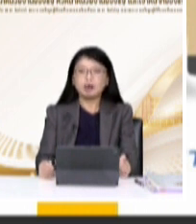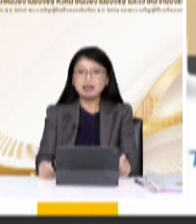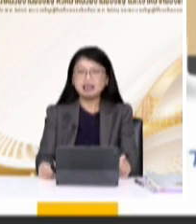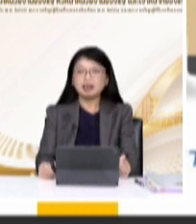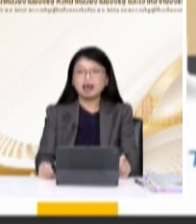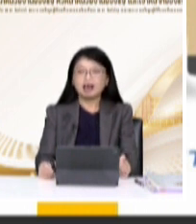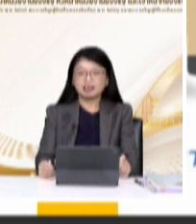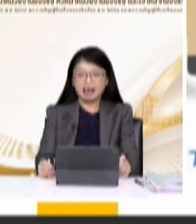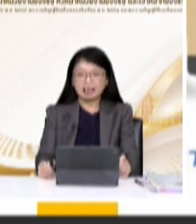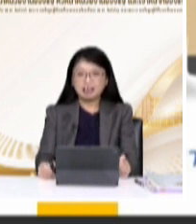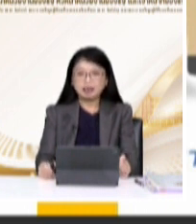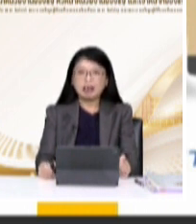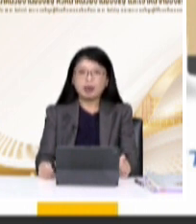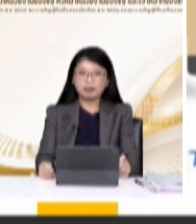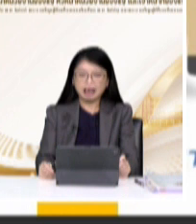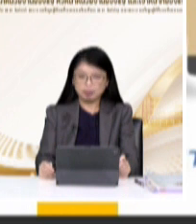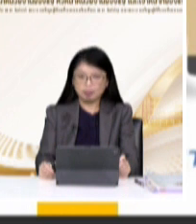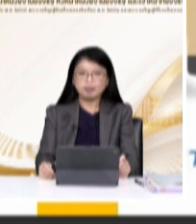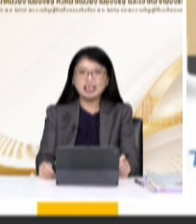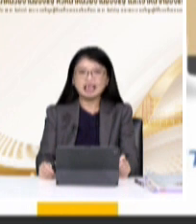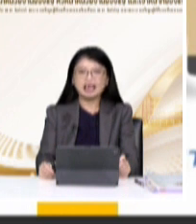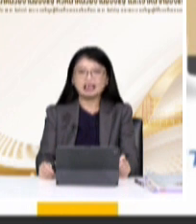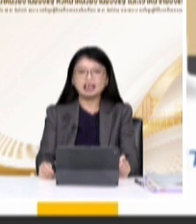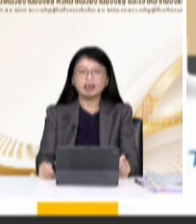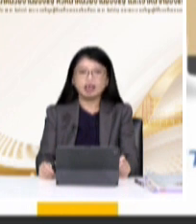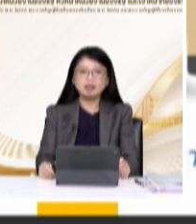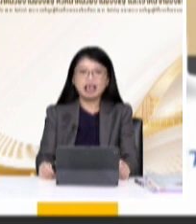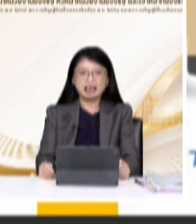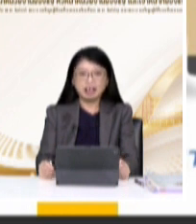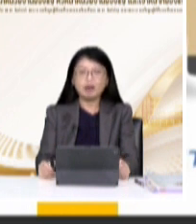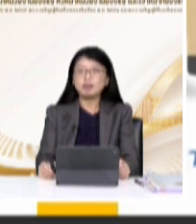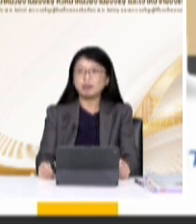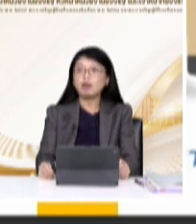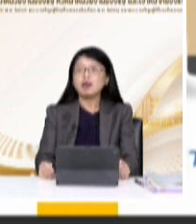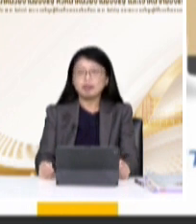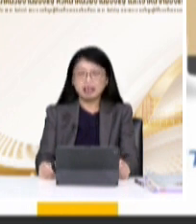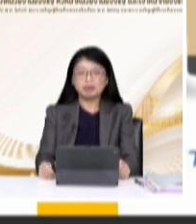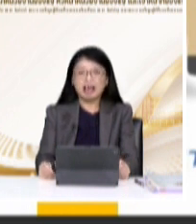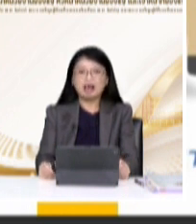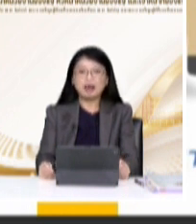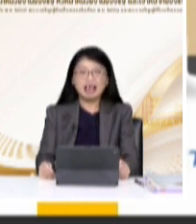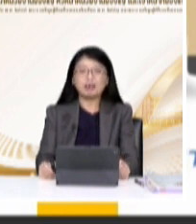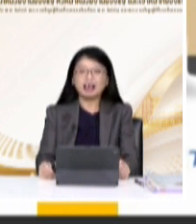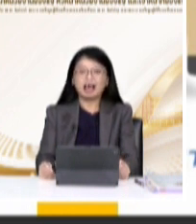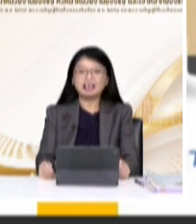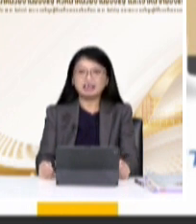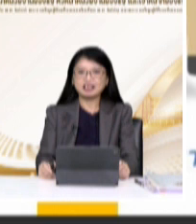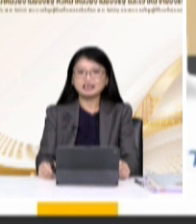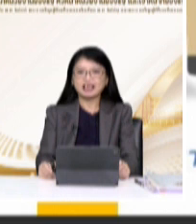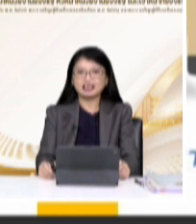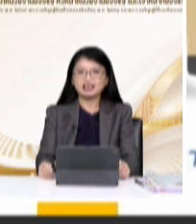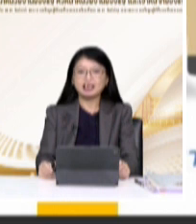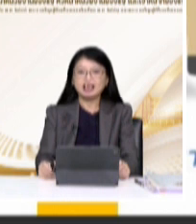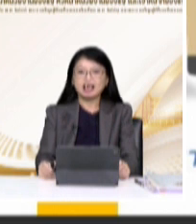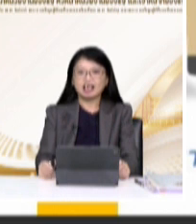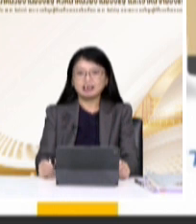ะก็มีทางคณะกรรมการว่าด้วยการปรับเป็นวินัยเองเนี่ยก็ได้มีการให้ความเห็นเป็นแนวทางไว้แล้วนะคะในเรื่องเสร็